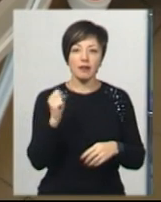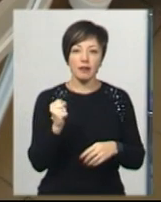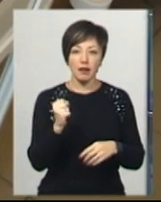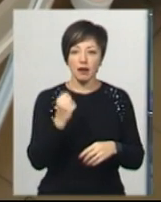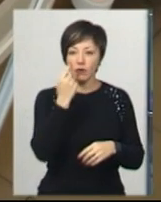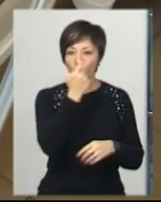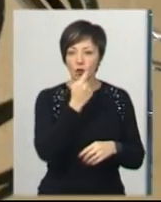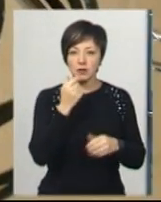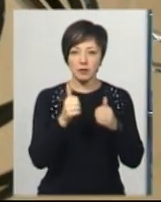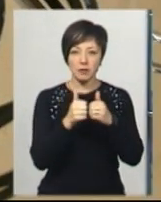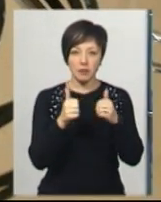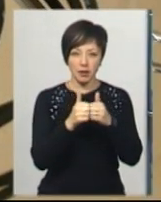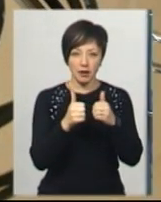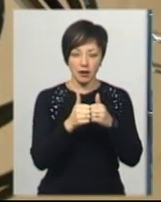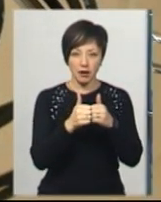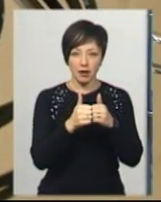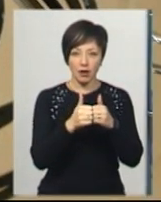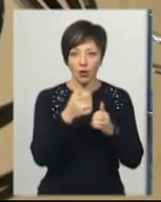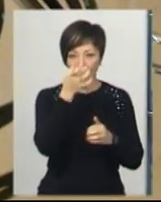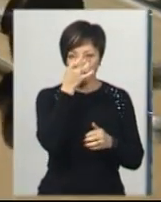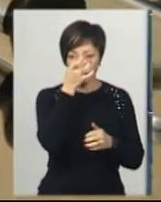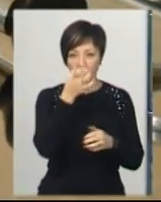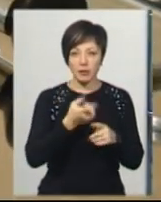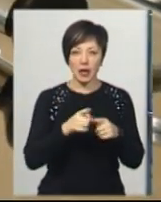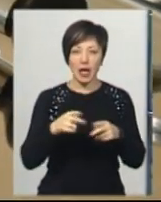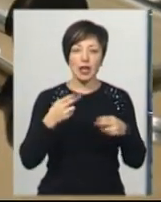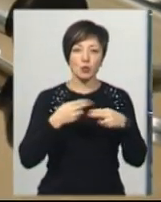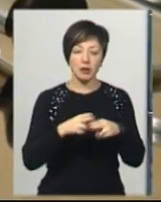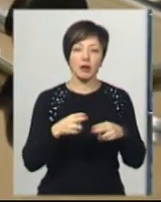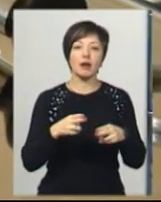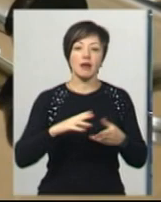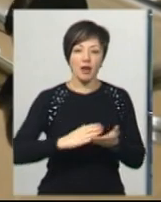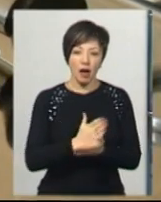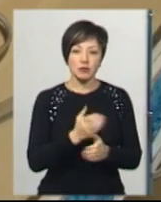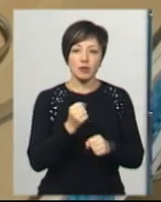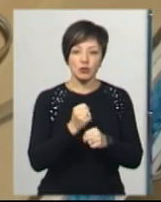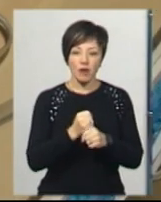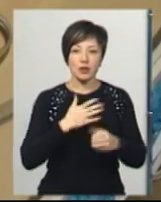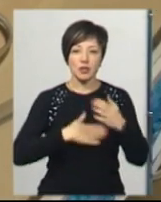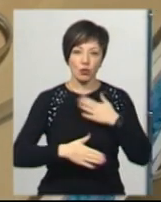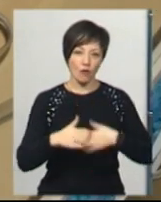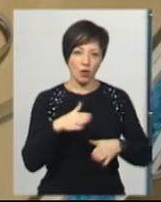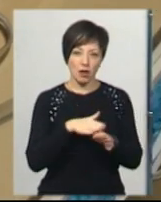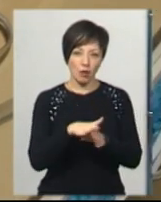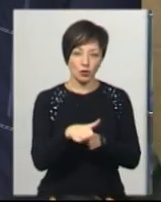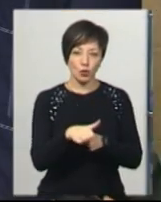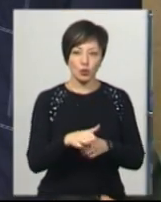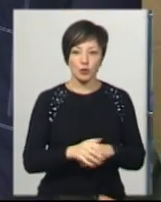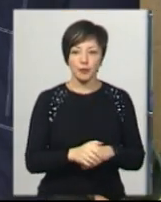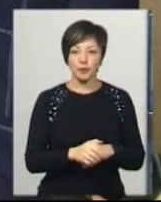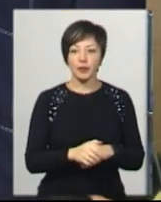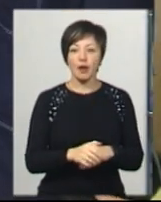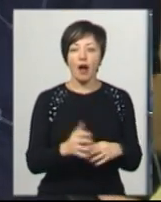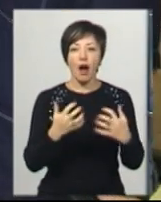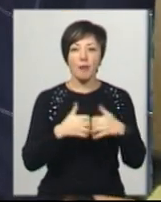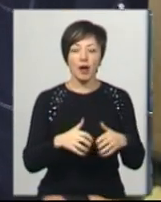порожнині носу і навколоносових пазухах. Інструментарій якісний, ми вже ним працювали, задоволені абсолютно. Апарат штучного дихання,